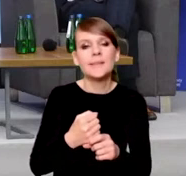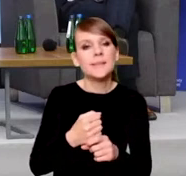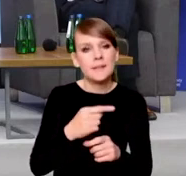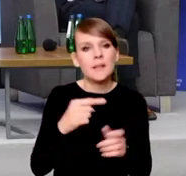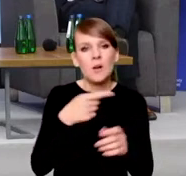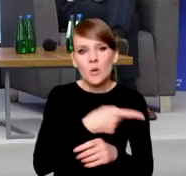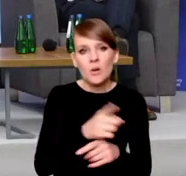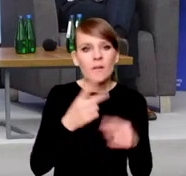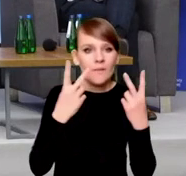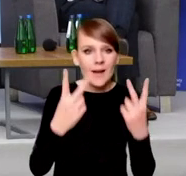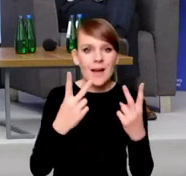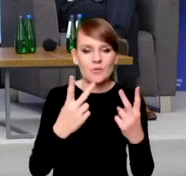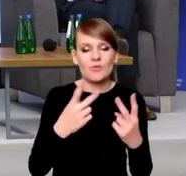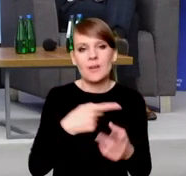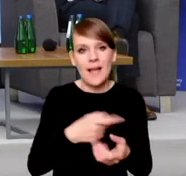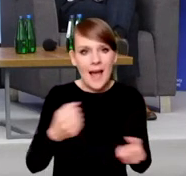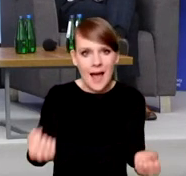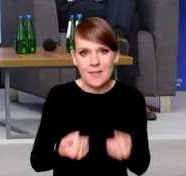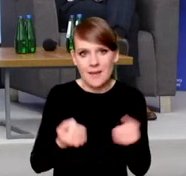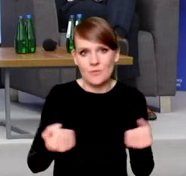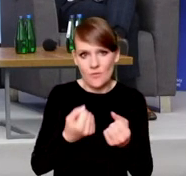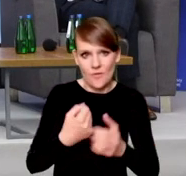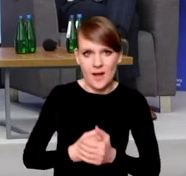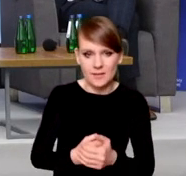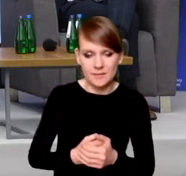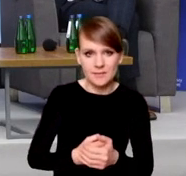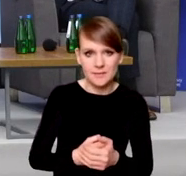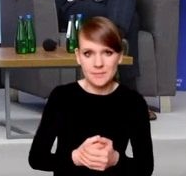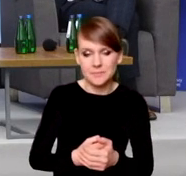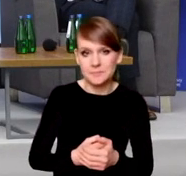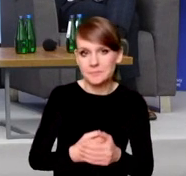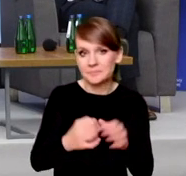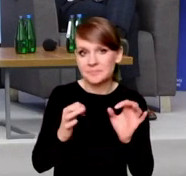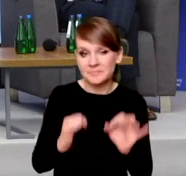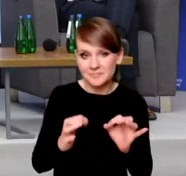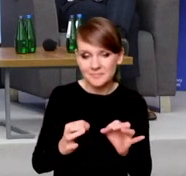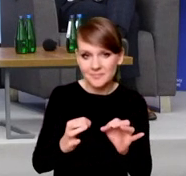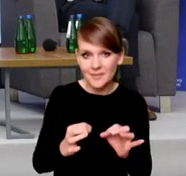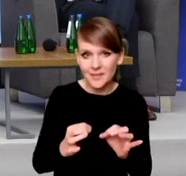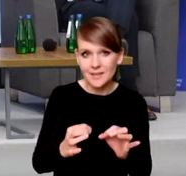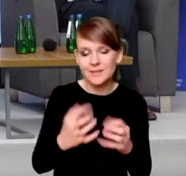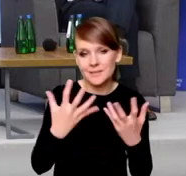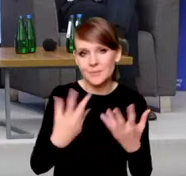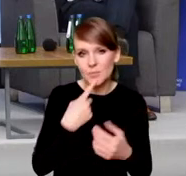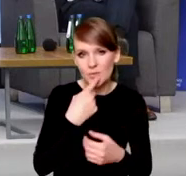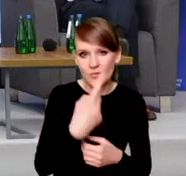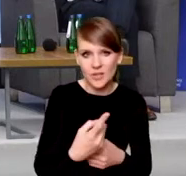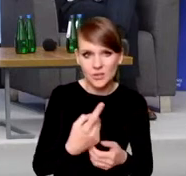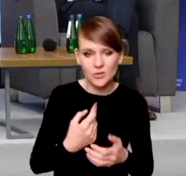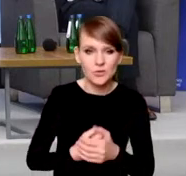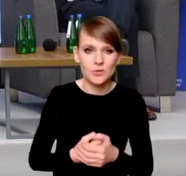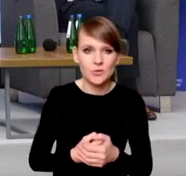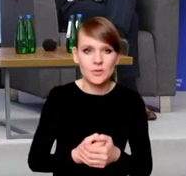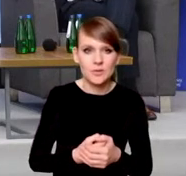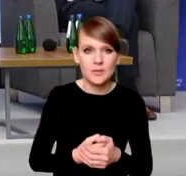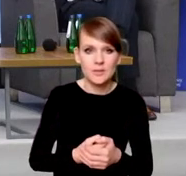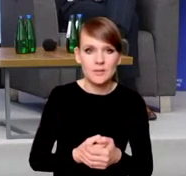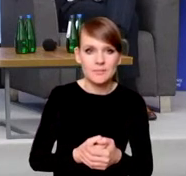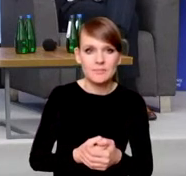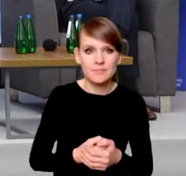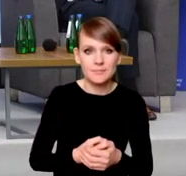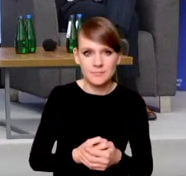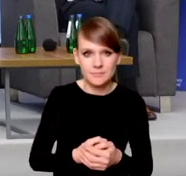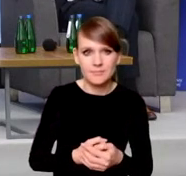zbudować zaangażowanie. I teraz, jeżeli państwo pozwolicie, to jedna z uwag, która dotyka pytania, o którym